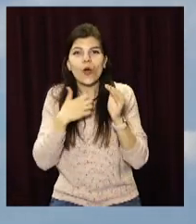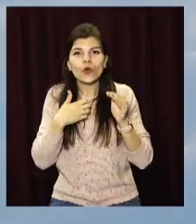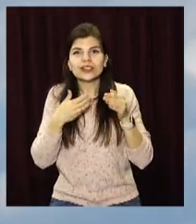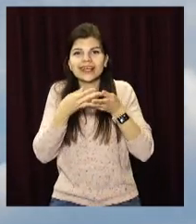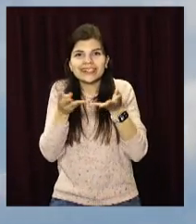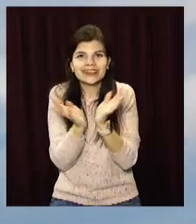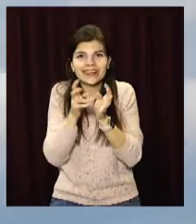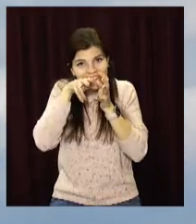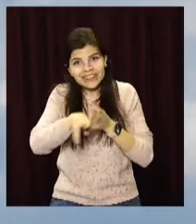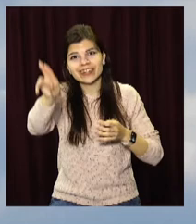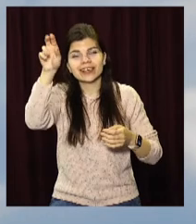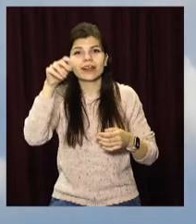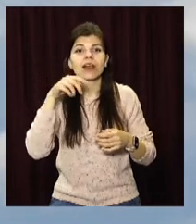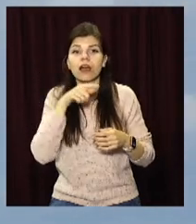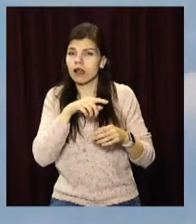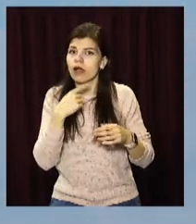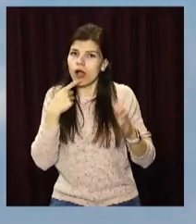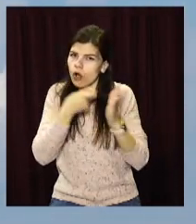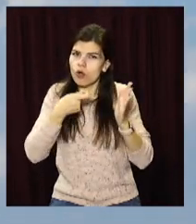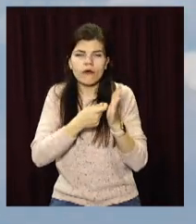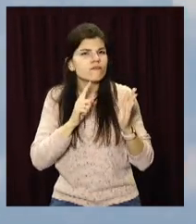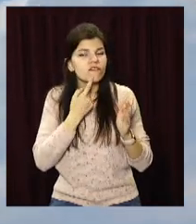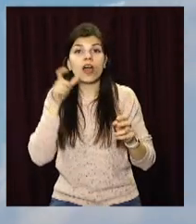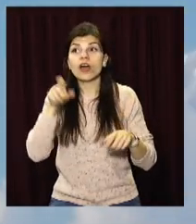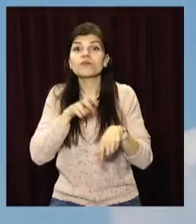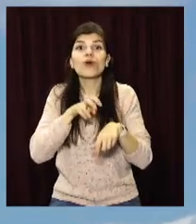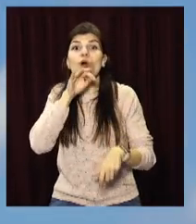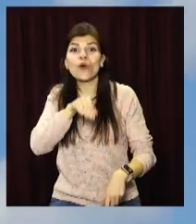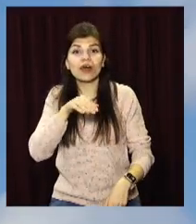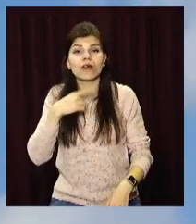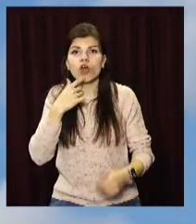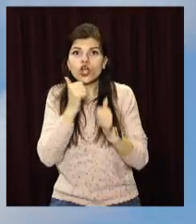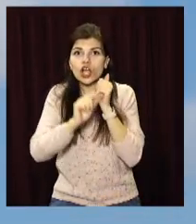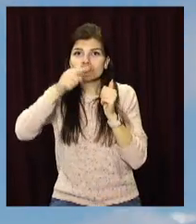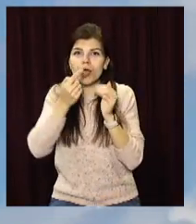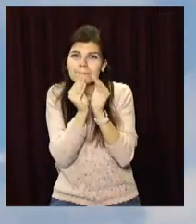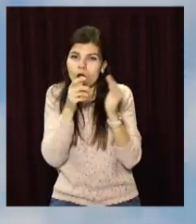гнізда. Вигодовувати їх важко, кажуть орнітологи, і робити це треба щогодини.